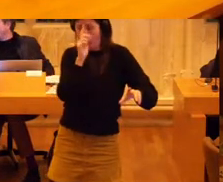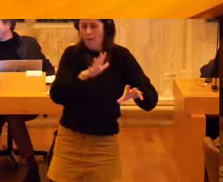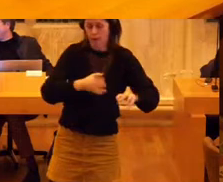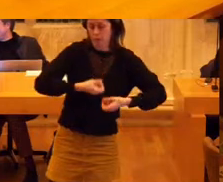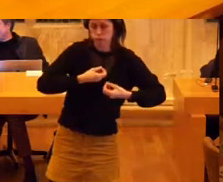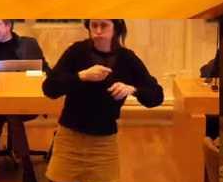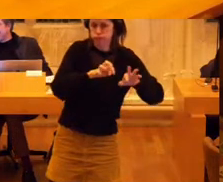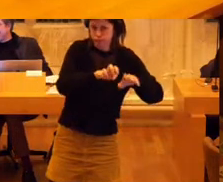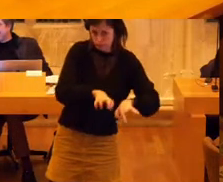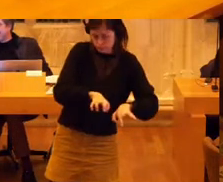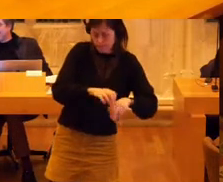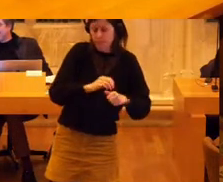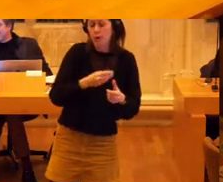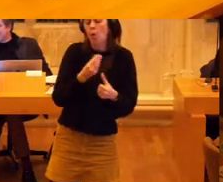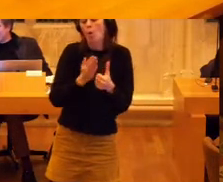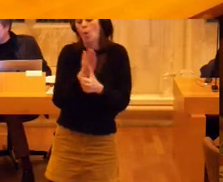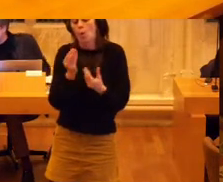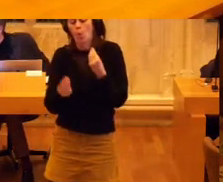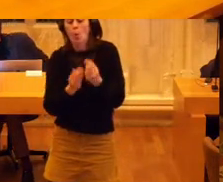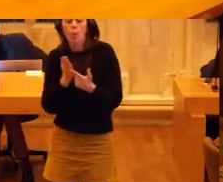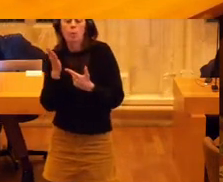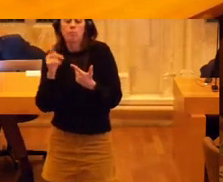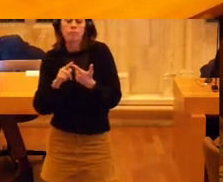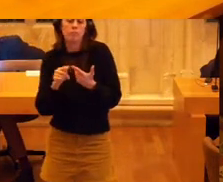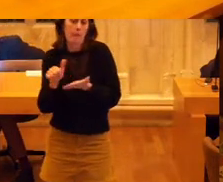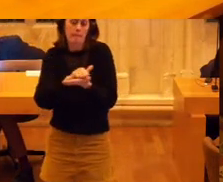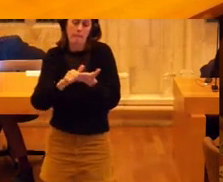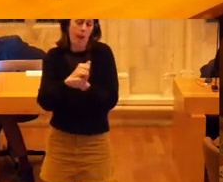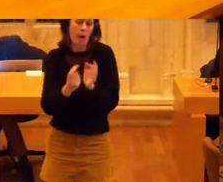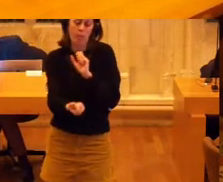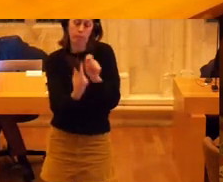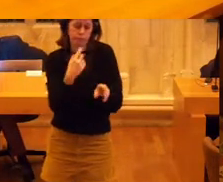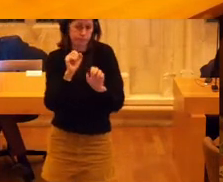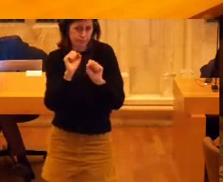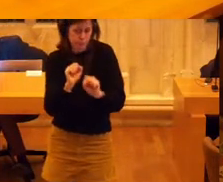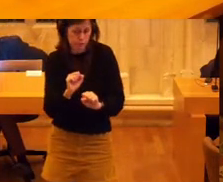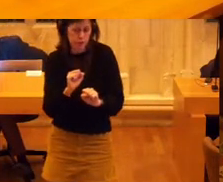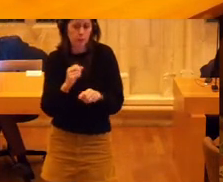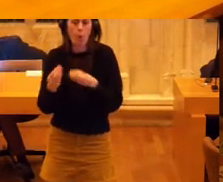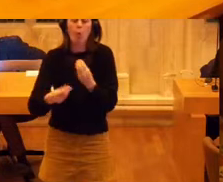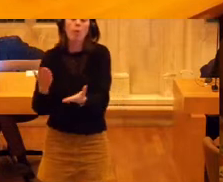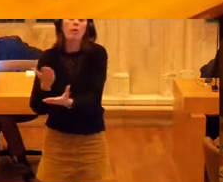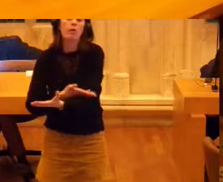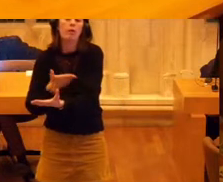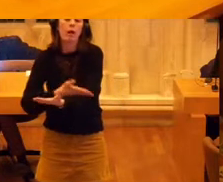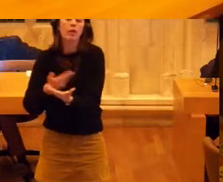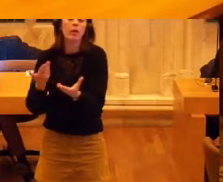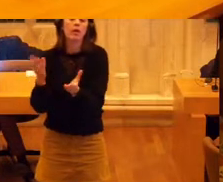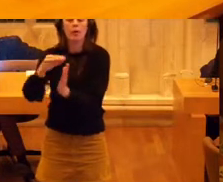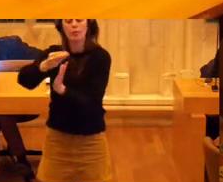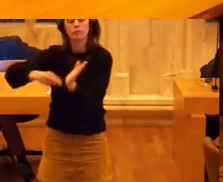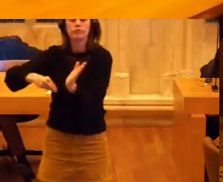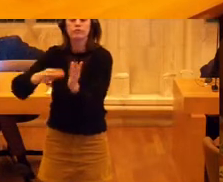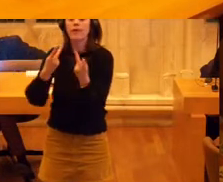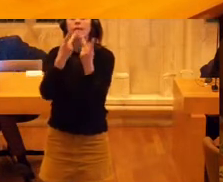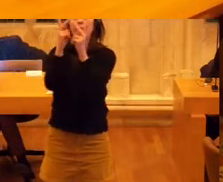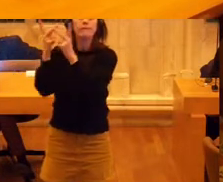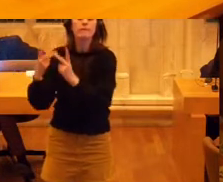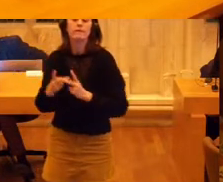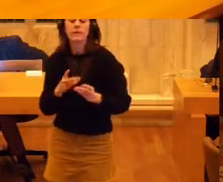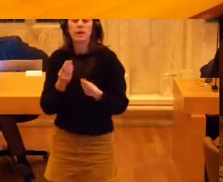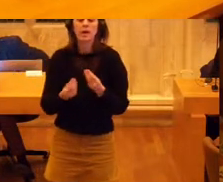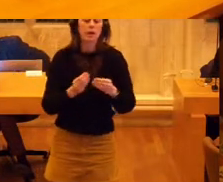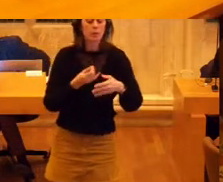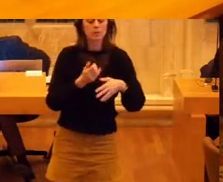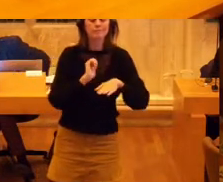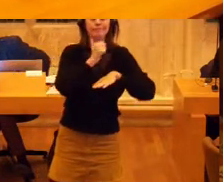la possibilité de s'exprimer par mail ou dans un registre dans les différentes communes de Caen-la-Mer et au siège de la